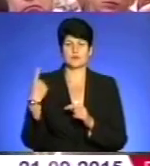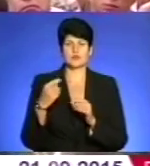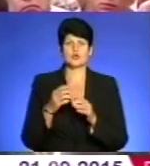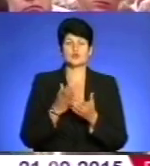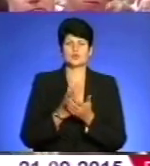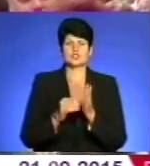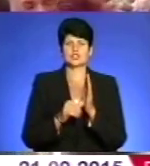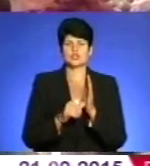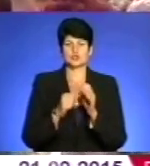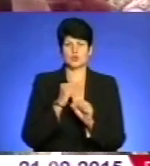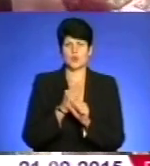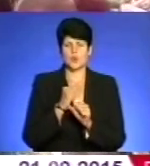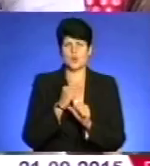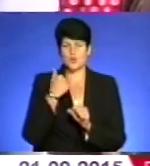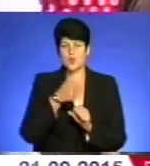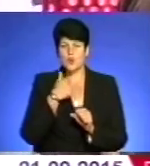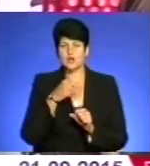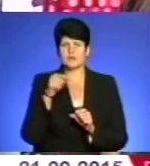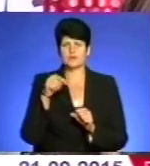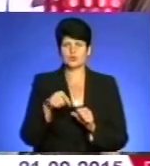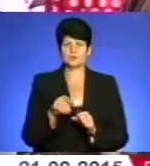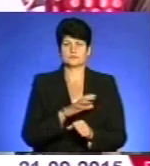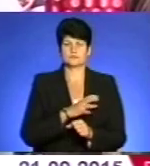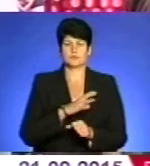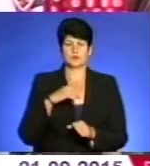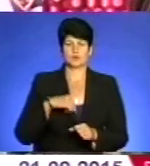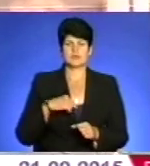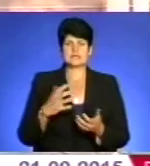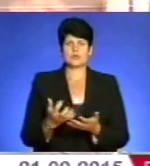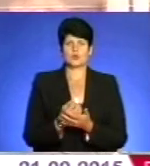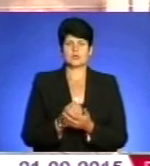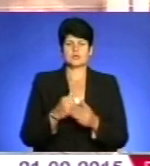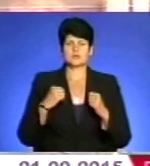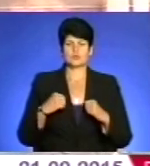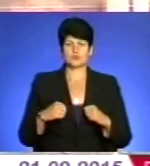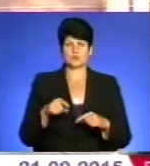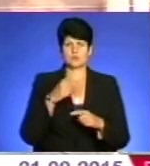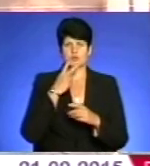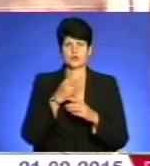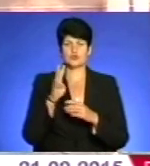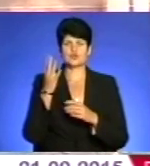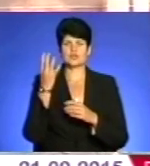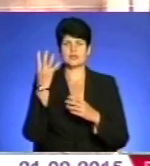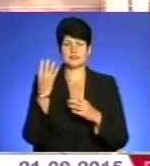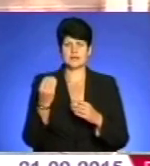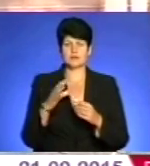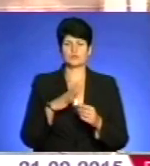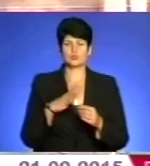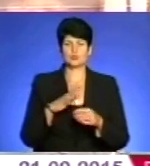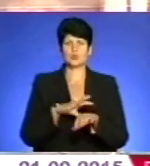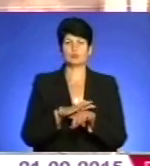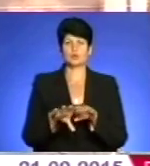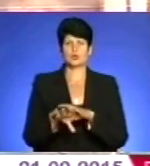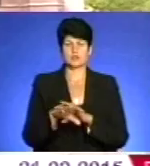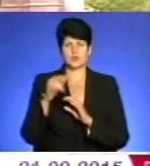вперше. Каже, тут збагачується духовно, знаходить спокій після того, що побачив. 4 дні він був у полоні російських